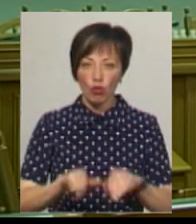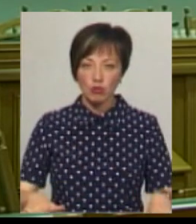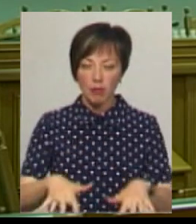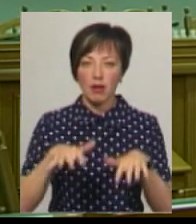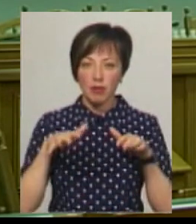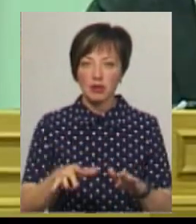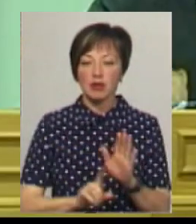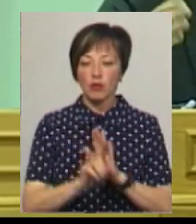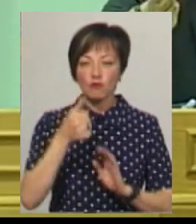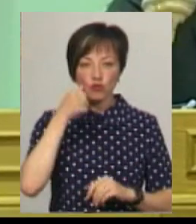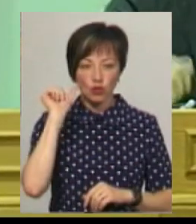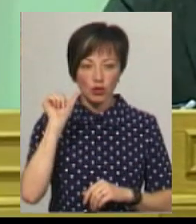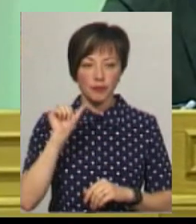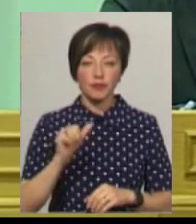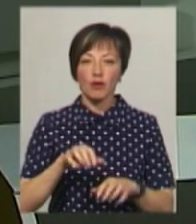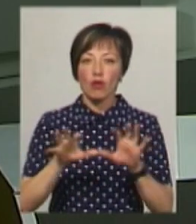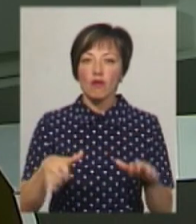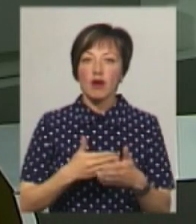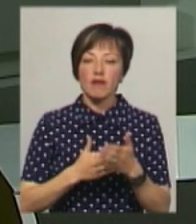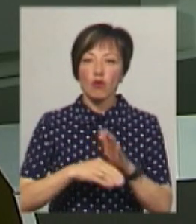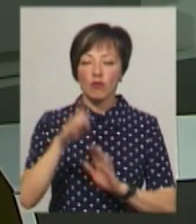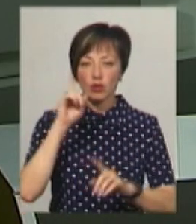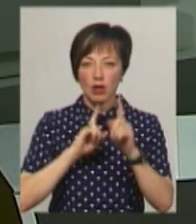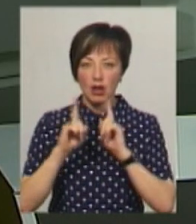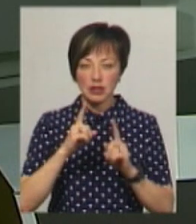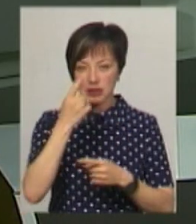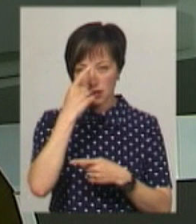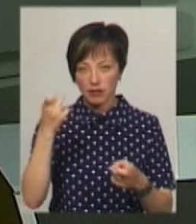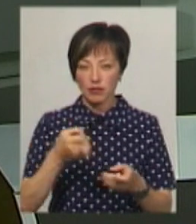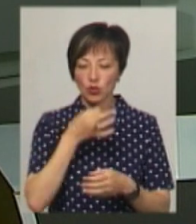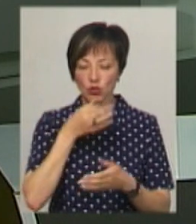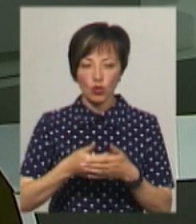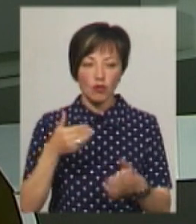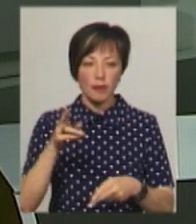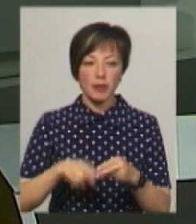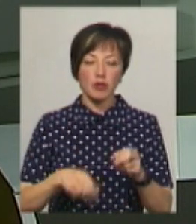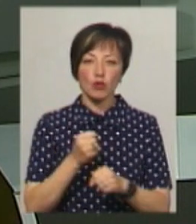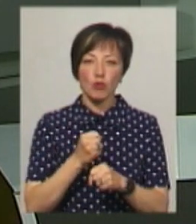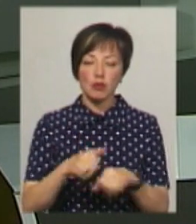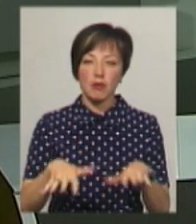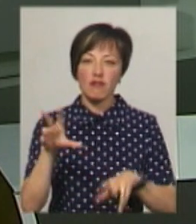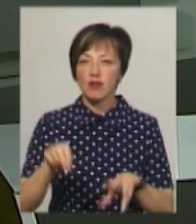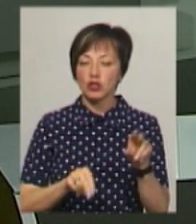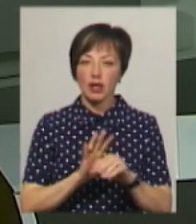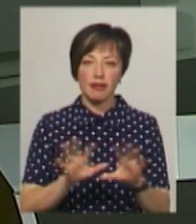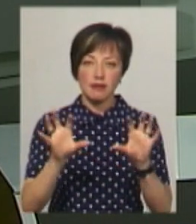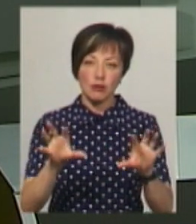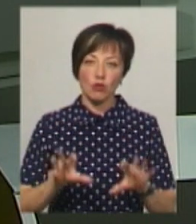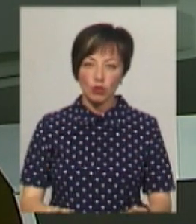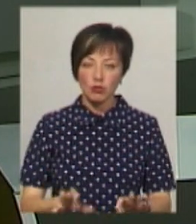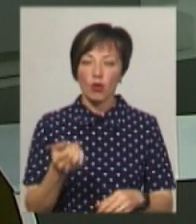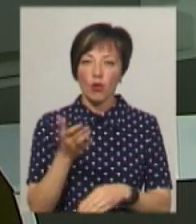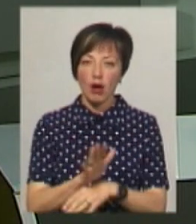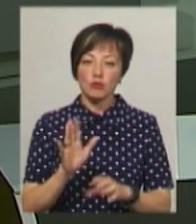нього набув чинності вчора. Голова Верховної Ради Андрій Парубій заявив, дострокове припинення роботи парламенту вважає незаконним і